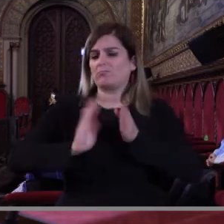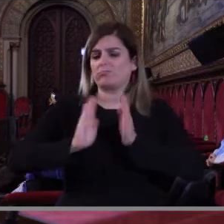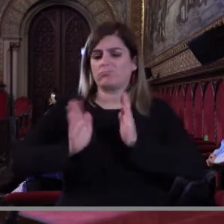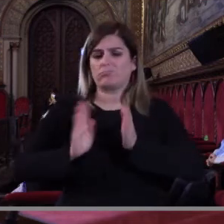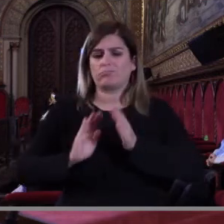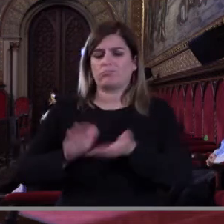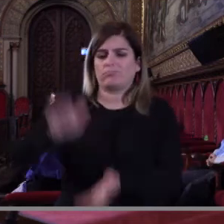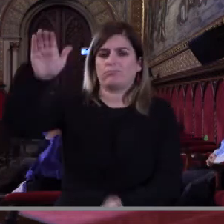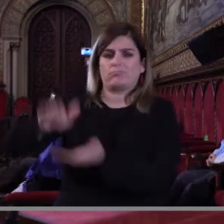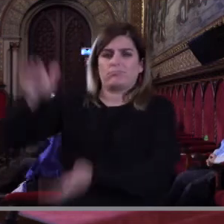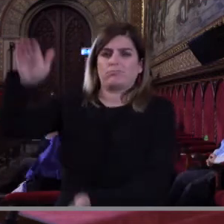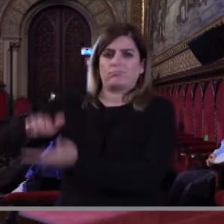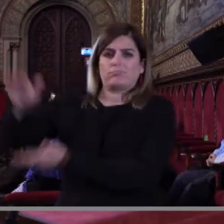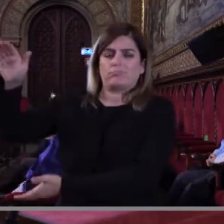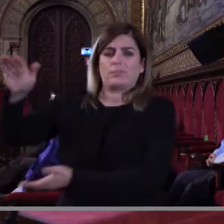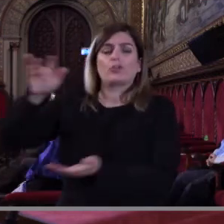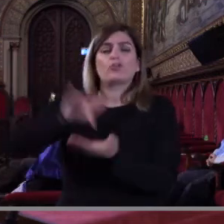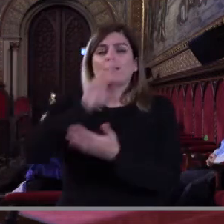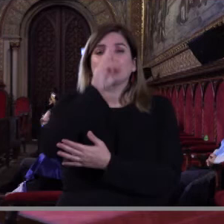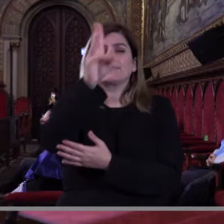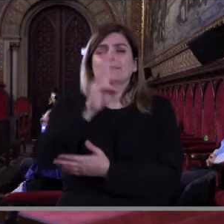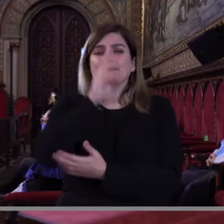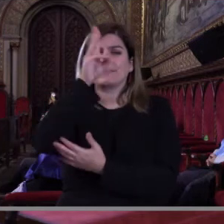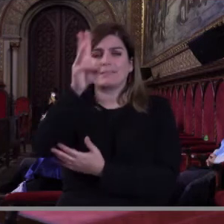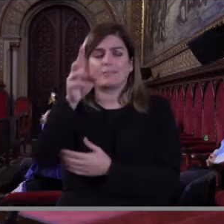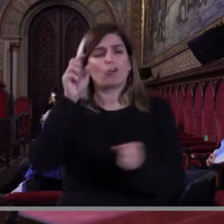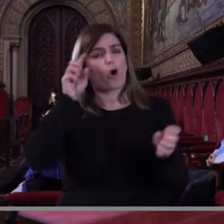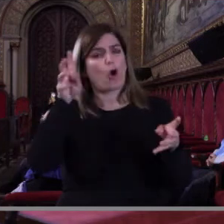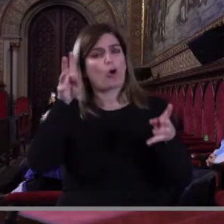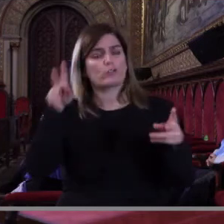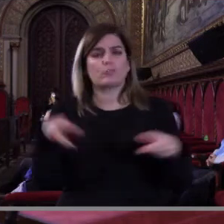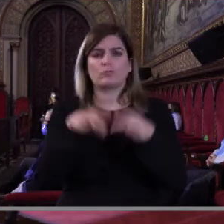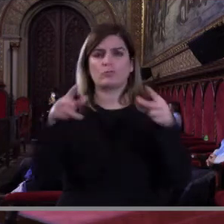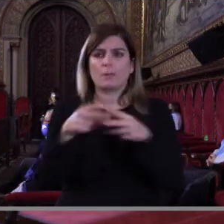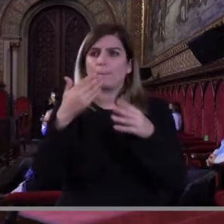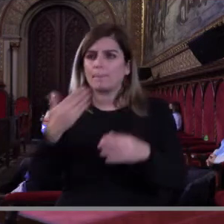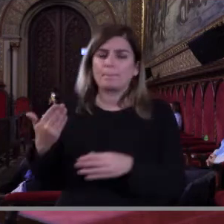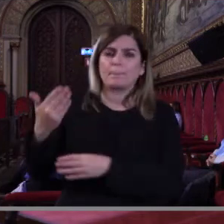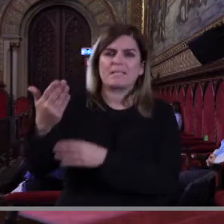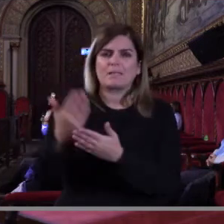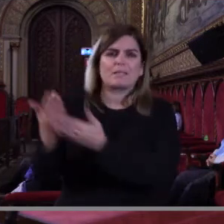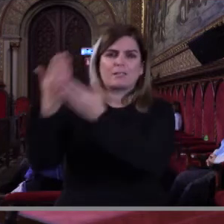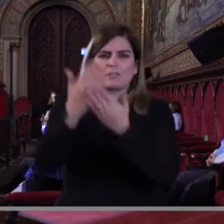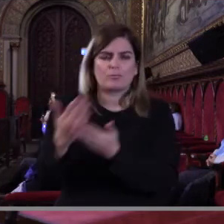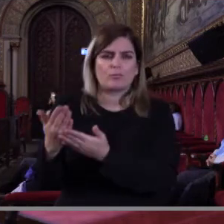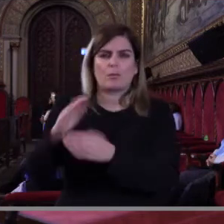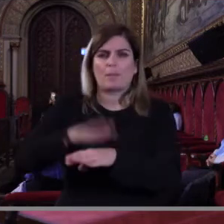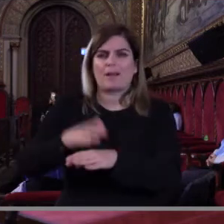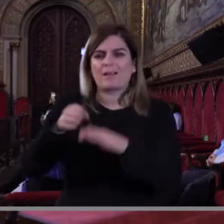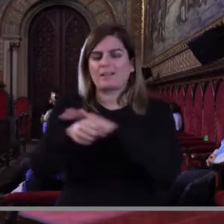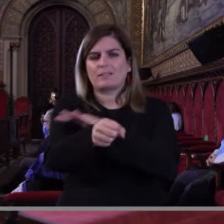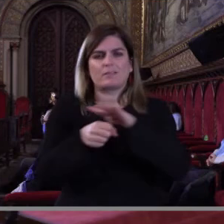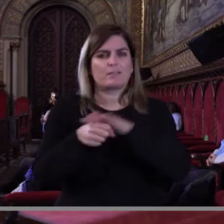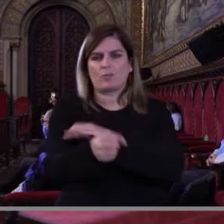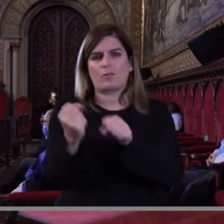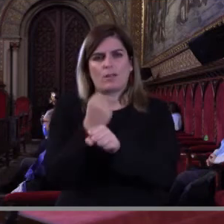model. Cada 3 anys, els Consells Socials promovem i encarreguem un estudi sobre la inserció